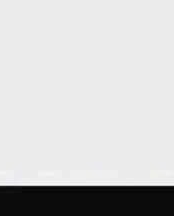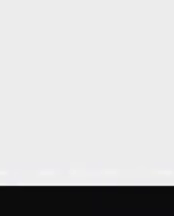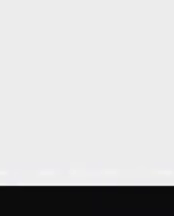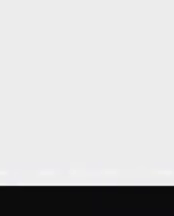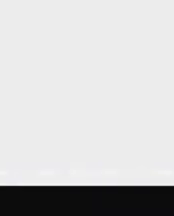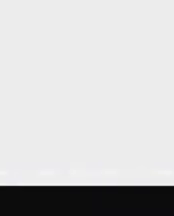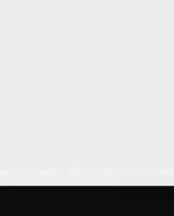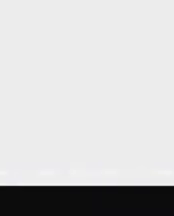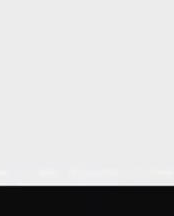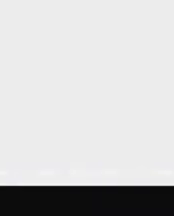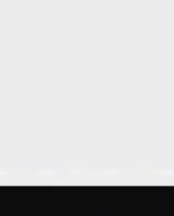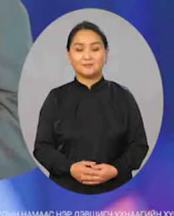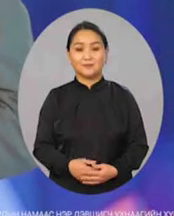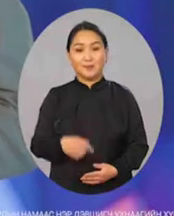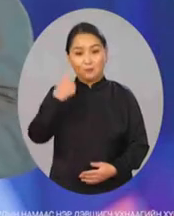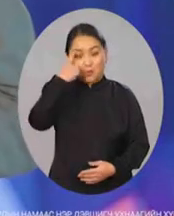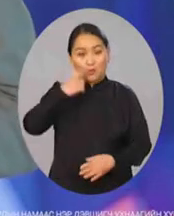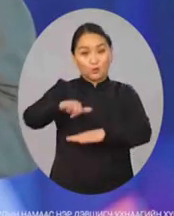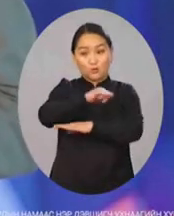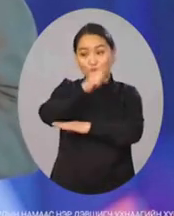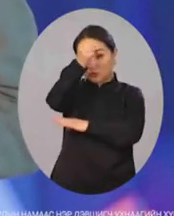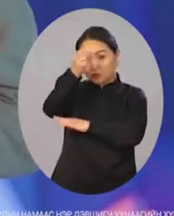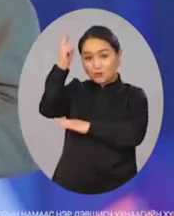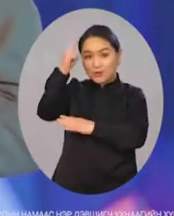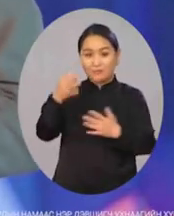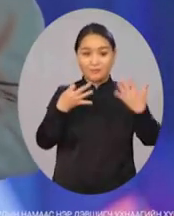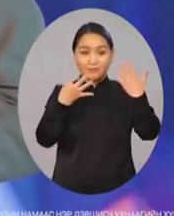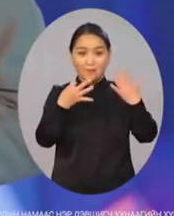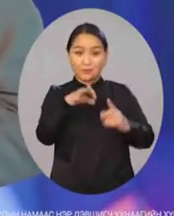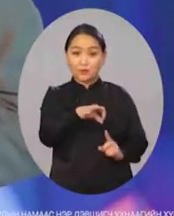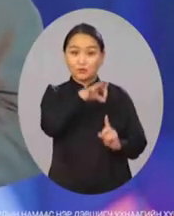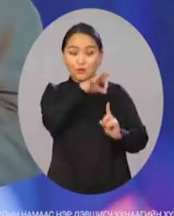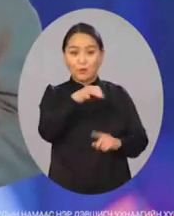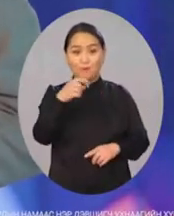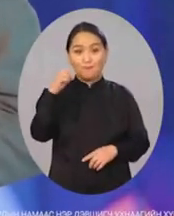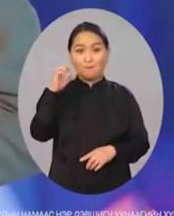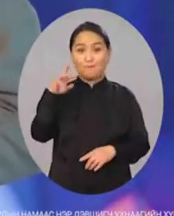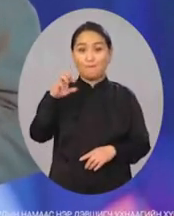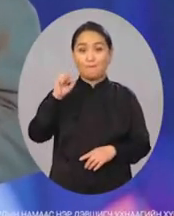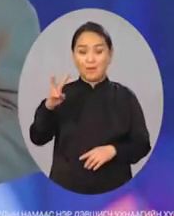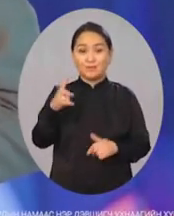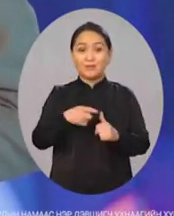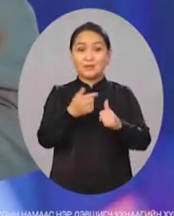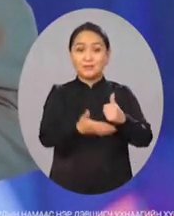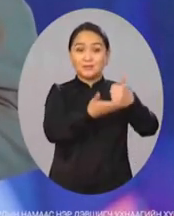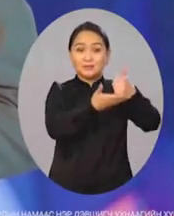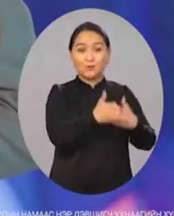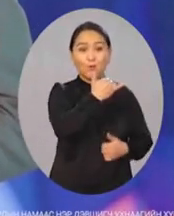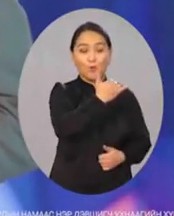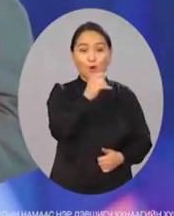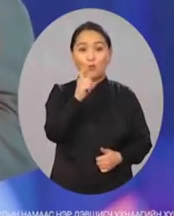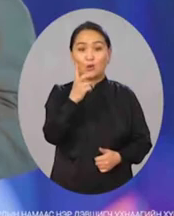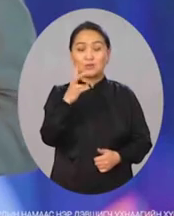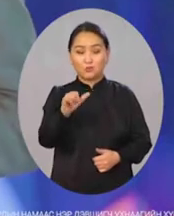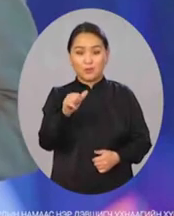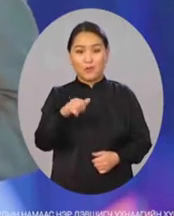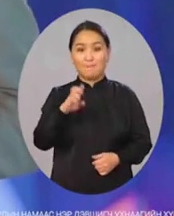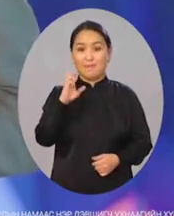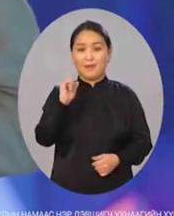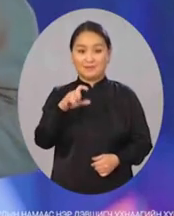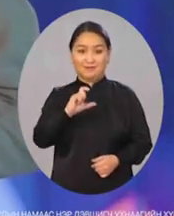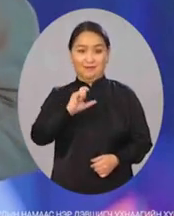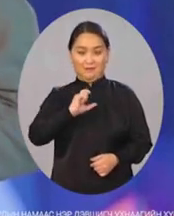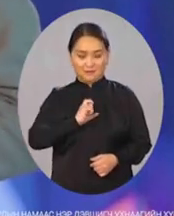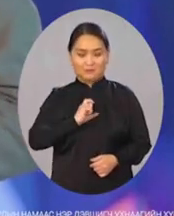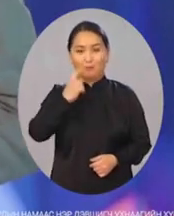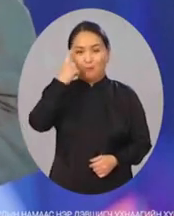Ухнаагийн хөрөлсөх. Монгол улсын ерхлэгчийн 8-р удаагийн сонгуульд Монгол Ардын намаас нэр дэвшигч Ухнаагийн хөрөлсөхийн